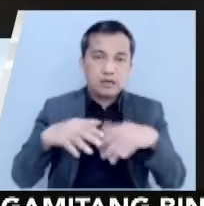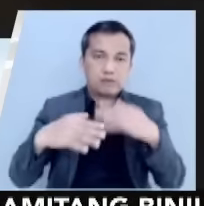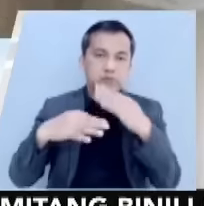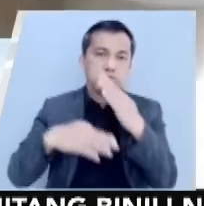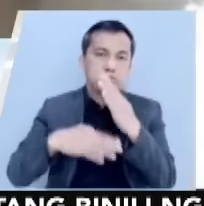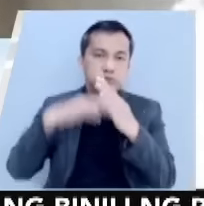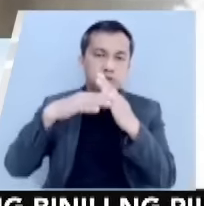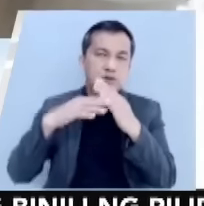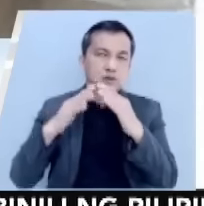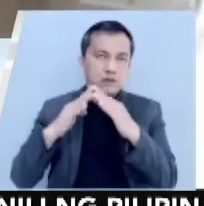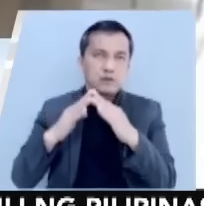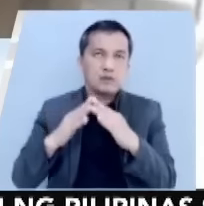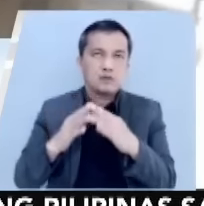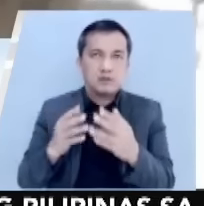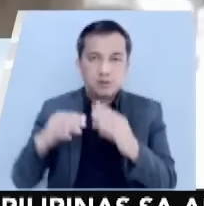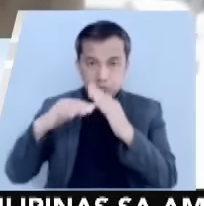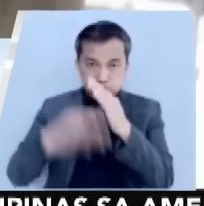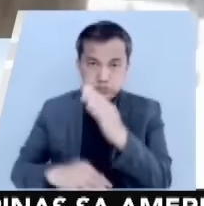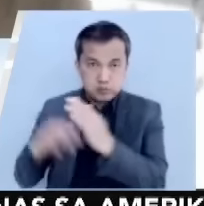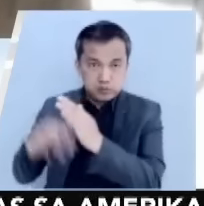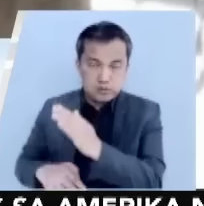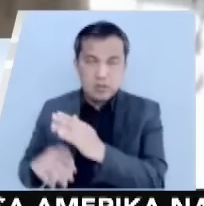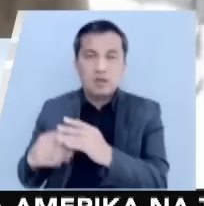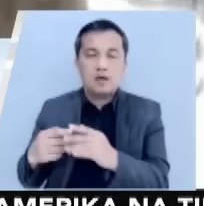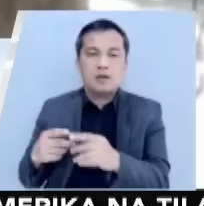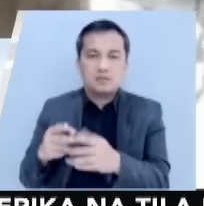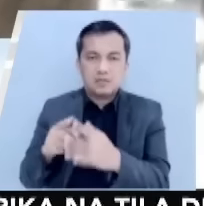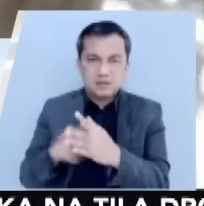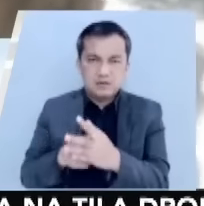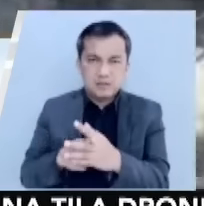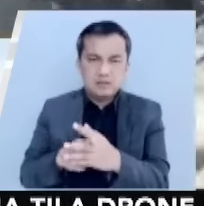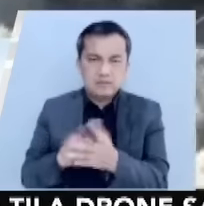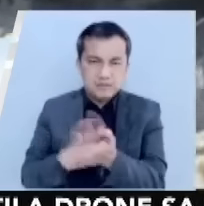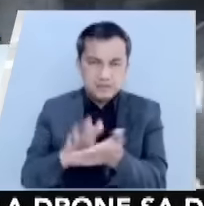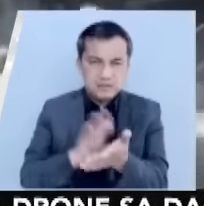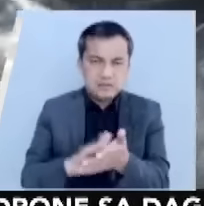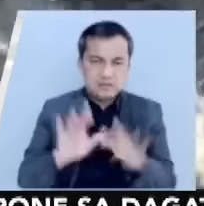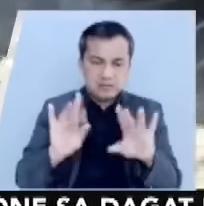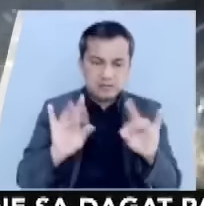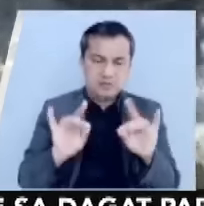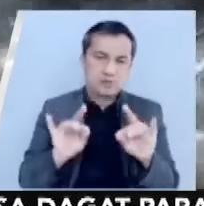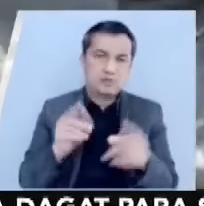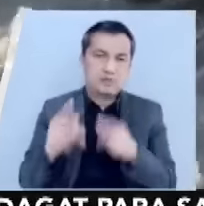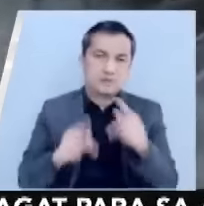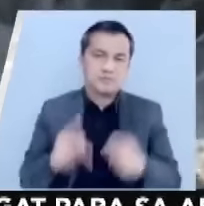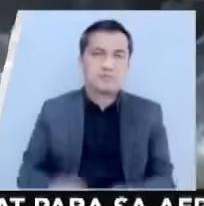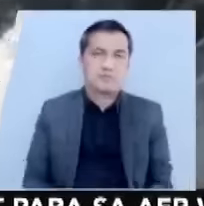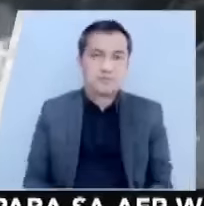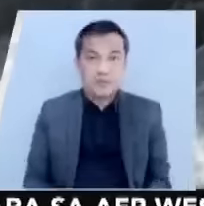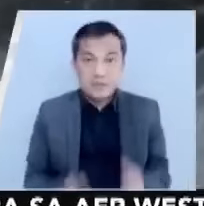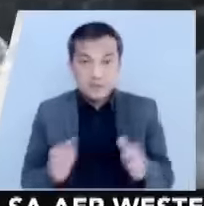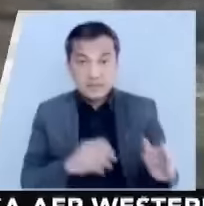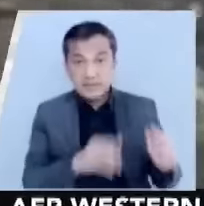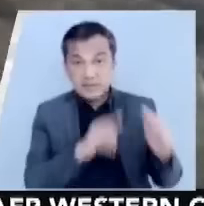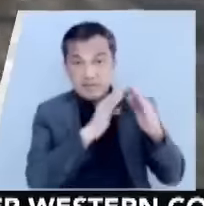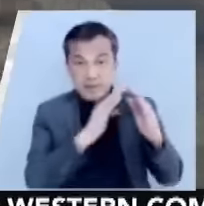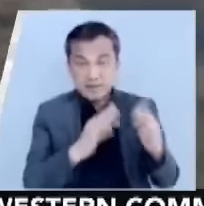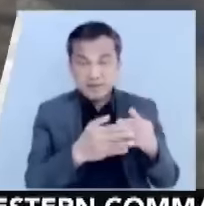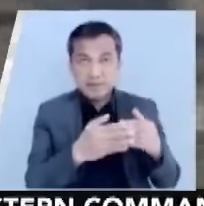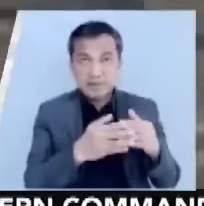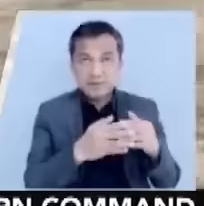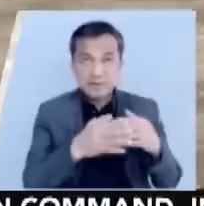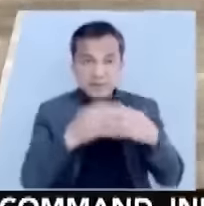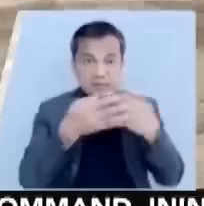baha, nagsimula nang maglinis ng makapal na putik ang mga residente. Ang bahay na ito na malapit sa natibag na dike,